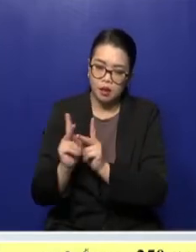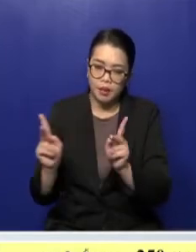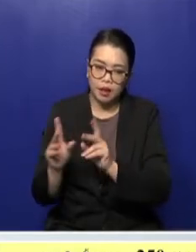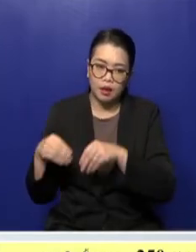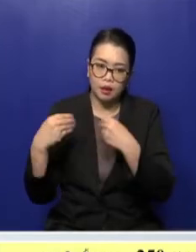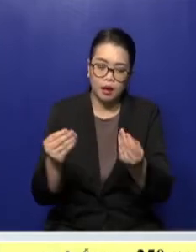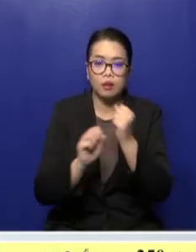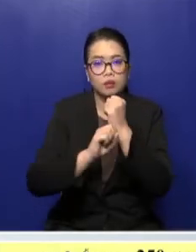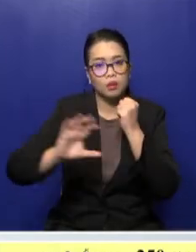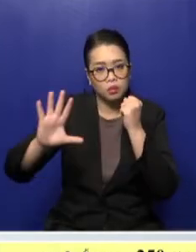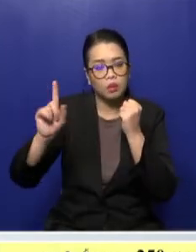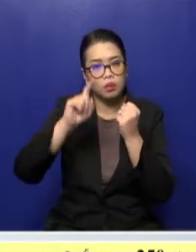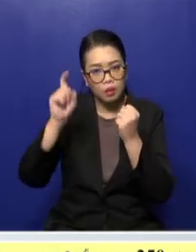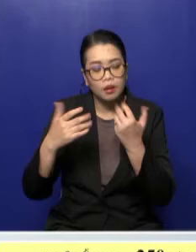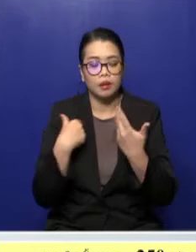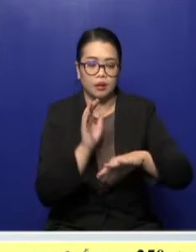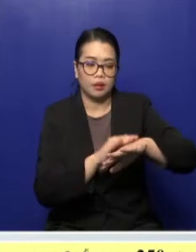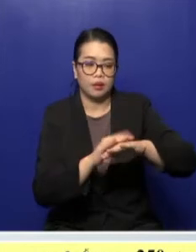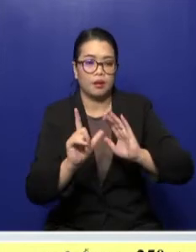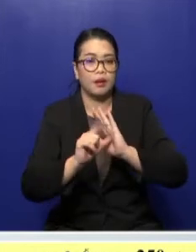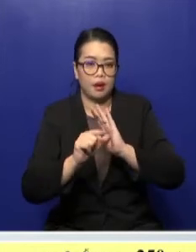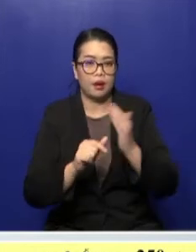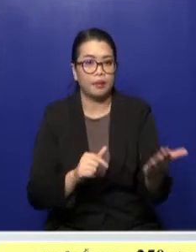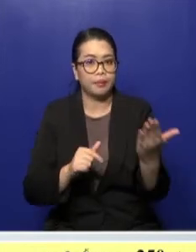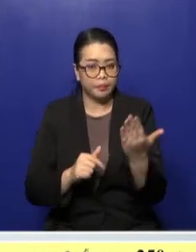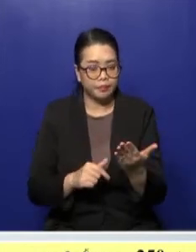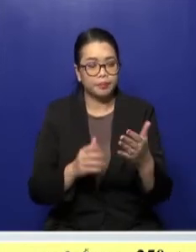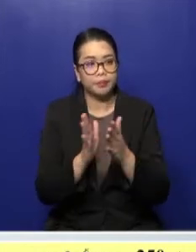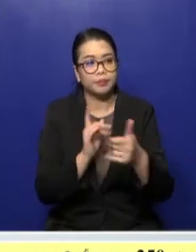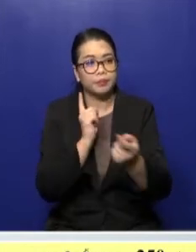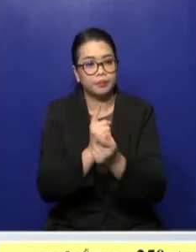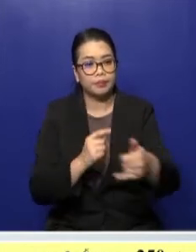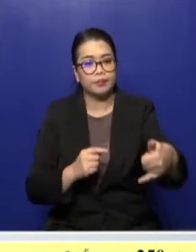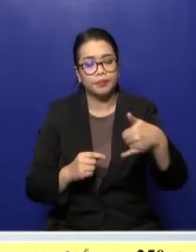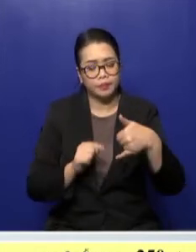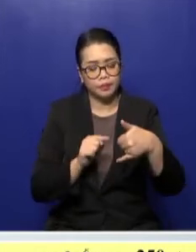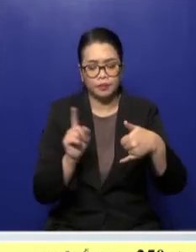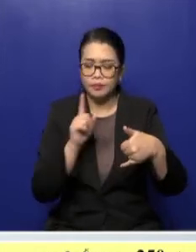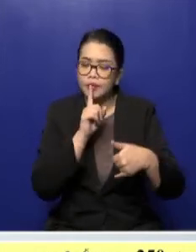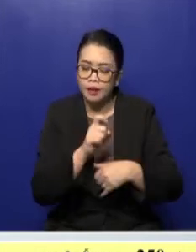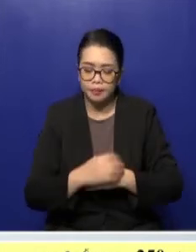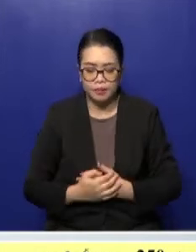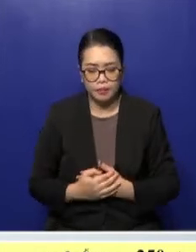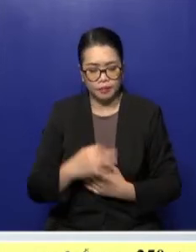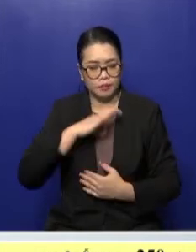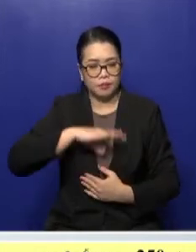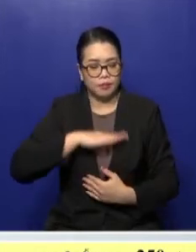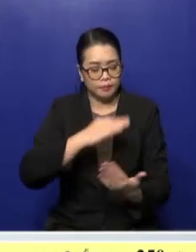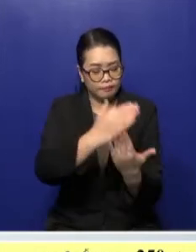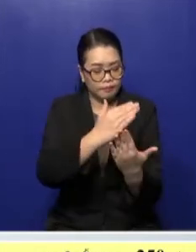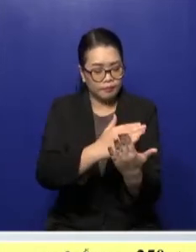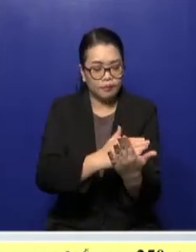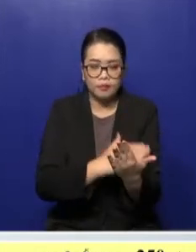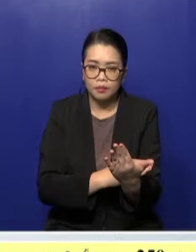ขามานี้นะครับบอกว่าฮะไอ้นี่มันไม่ใช่กระบวนการ